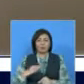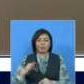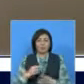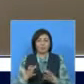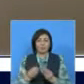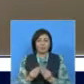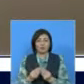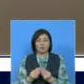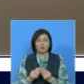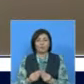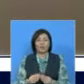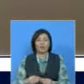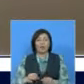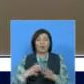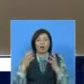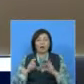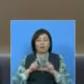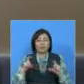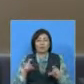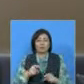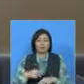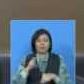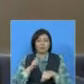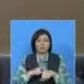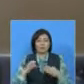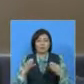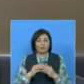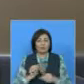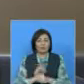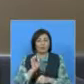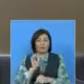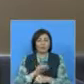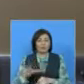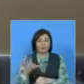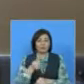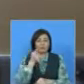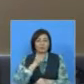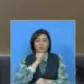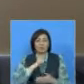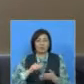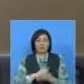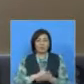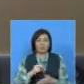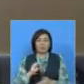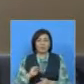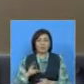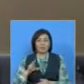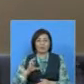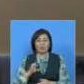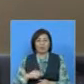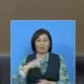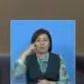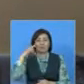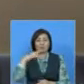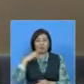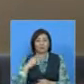также архиве департамента ДВД, куда были сданы в свое время весь секретный архив КНБ, КАЗ-СССР.